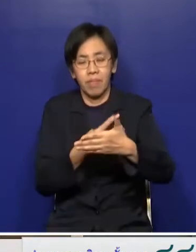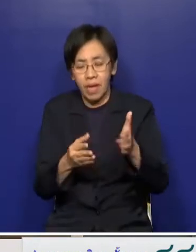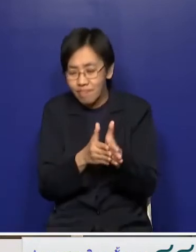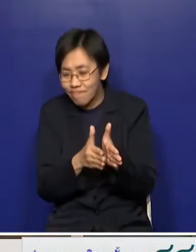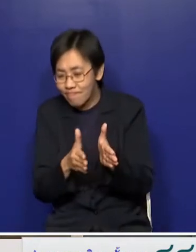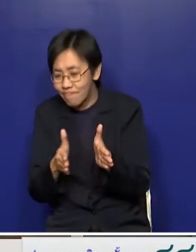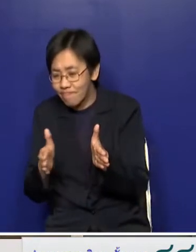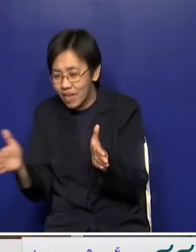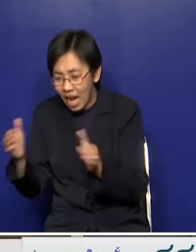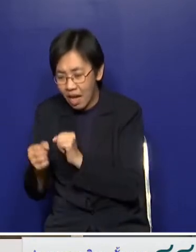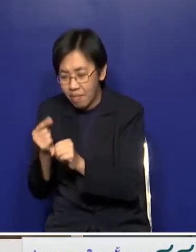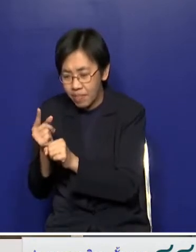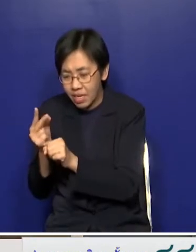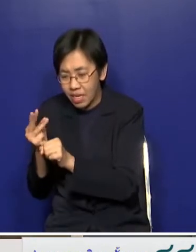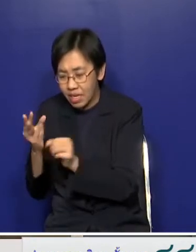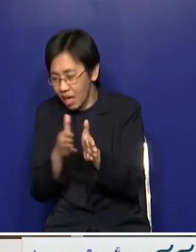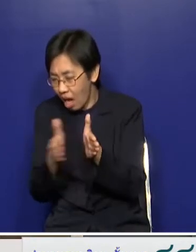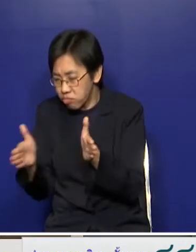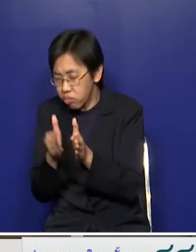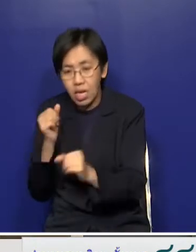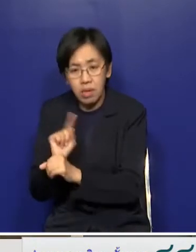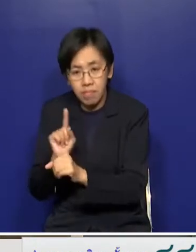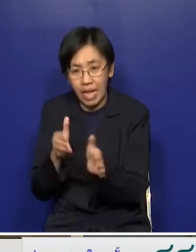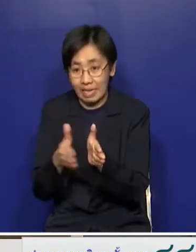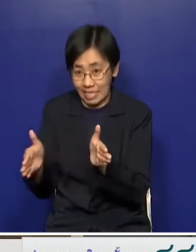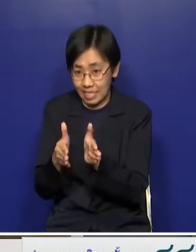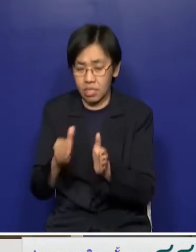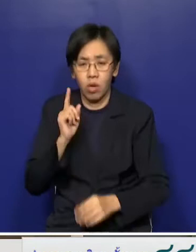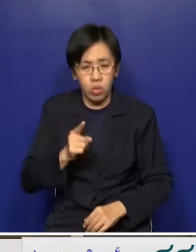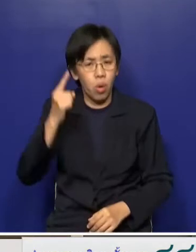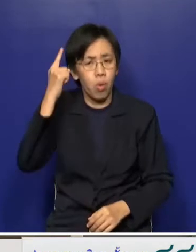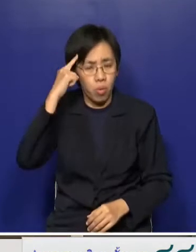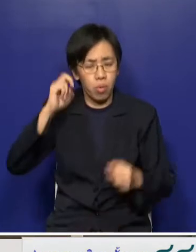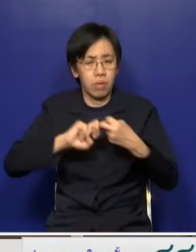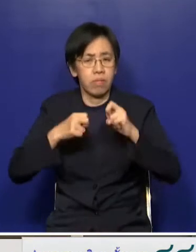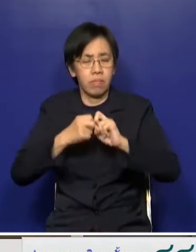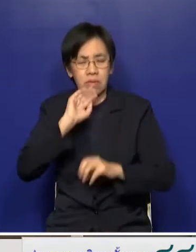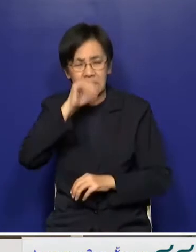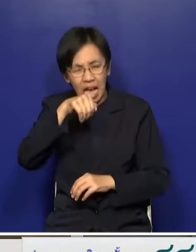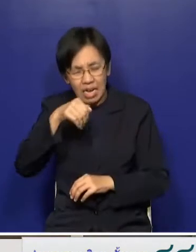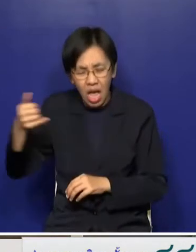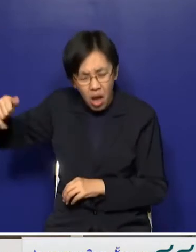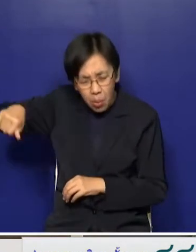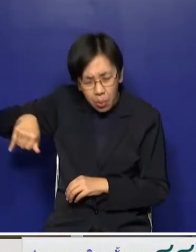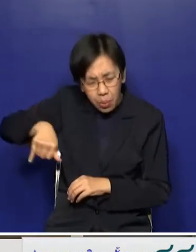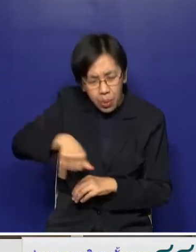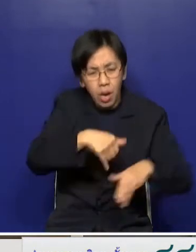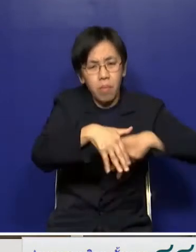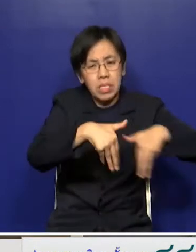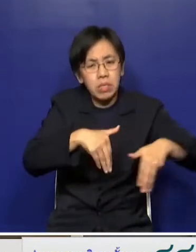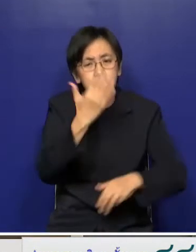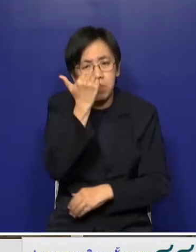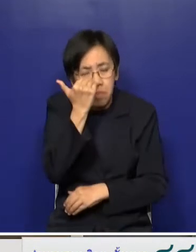ไงอย่างที่หลายๆท่านนะครับที่สมาชิกพูดไปแล้วก็คือเราต้องรู้ให้ได้ว่าปัญหาที่ทำให้ช้างออกมาเนี่ยคืออะไรเราจะได้แก้ปัญหา